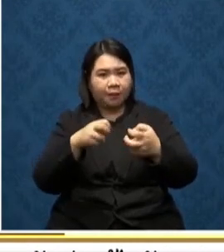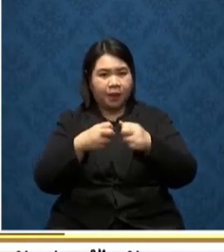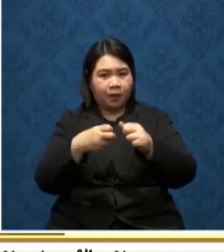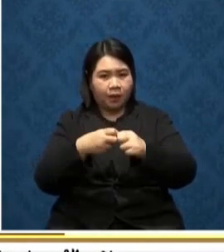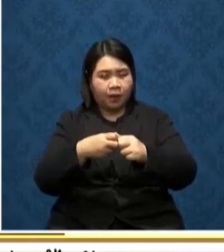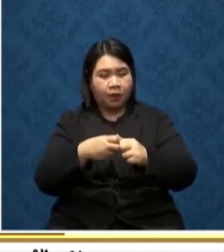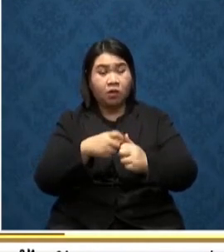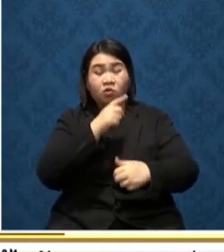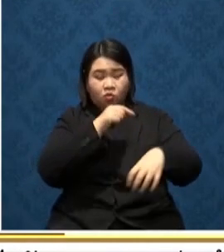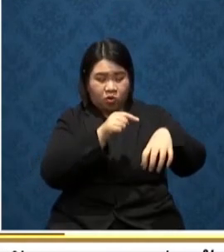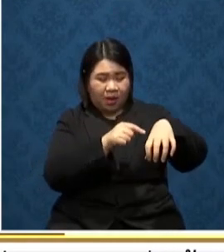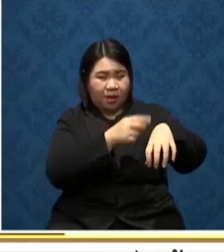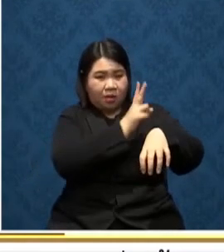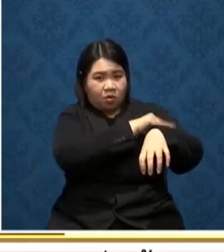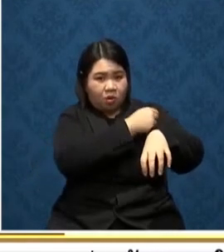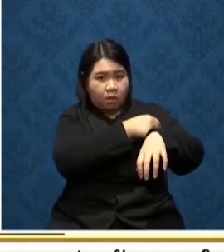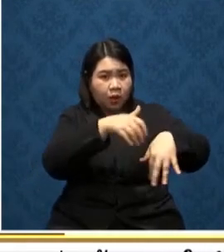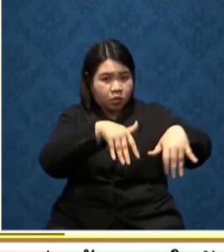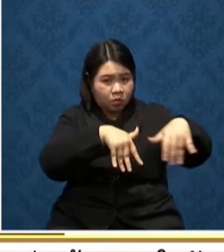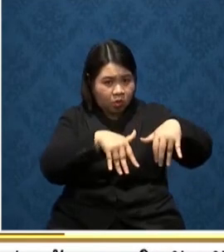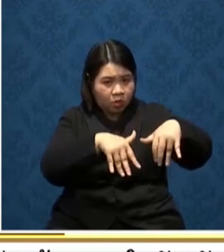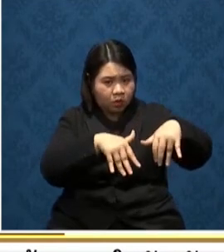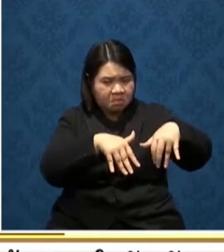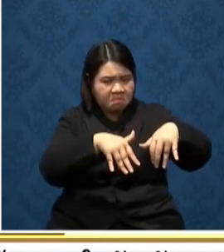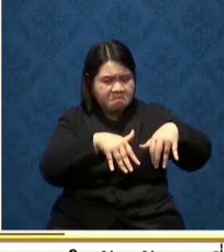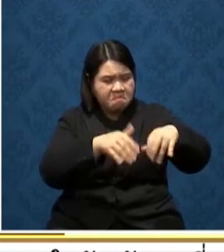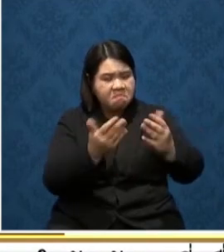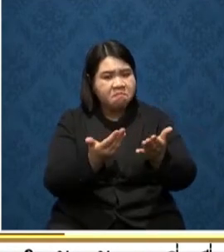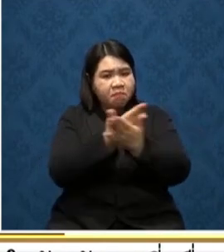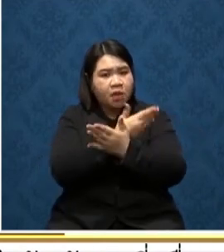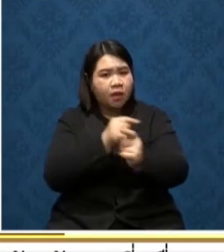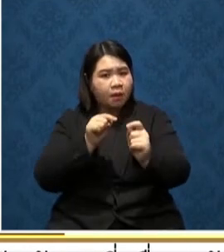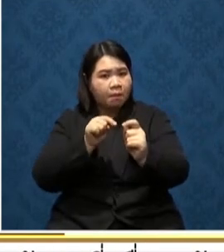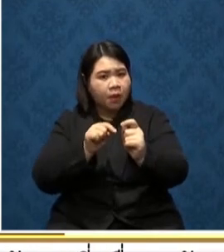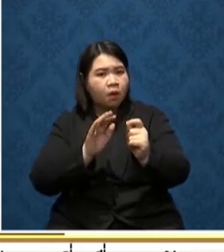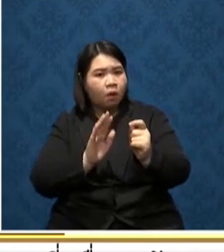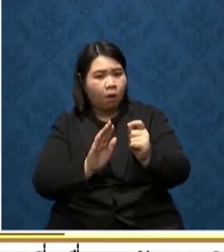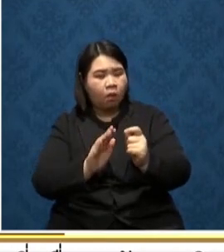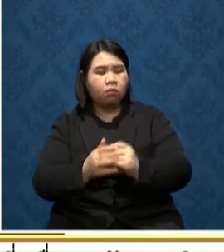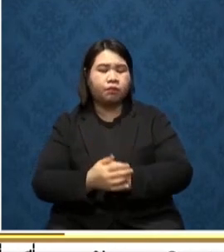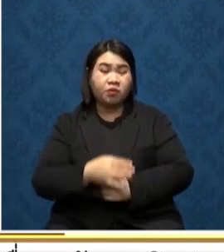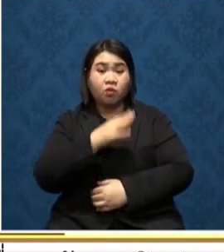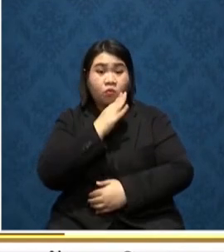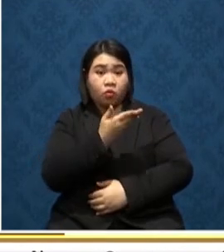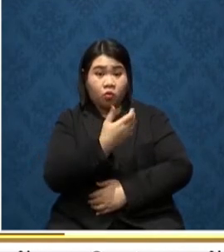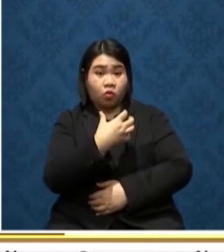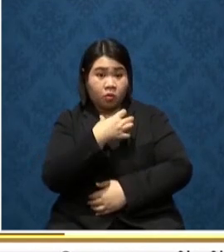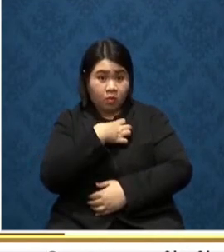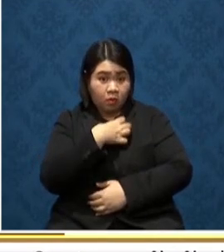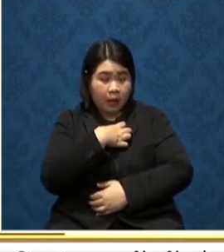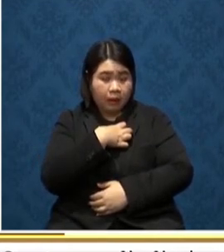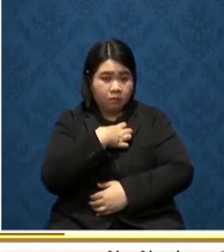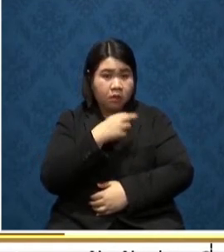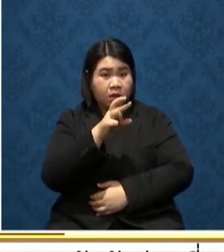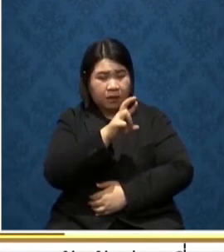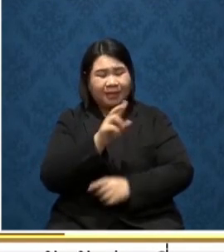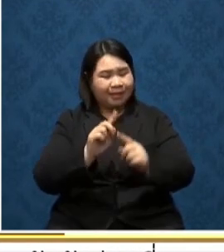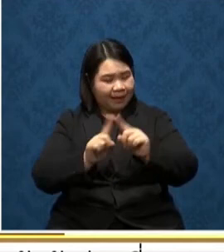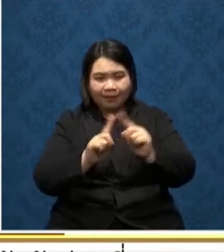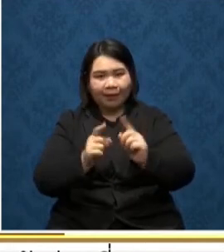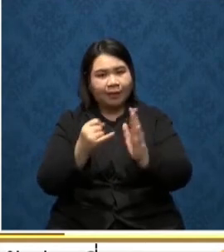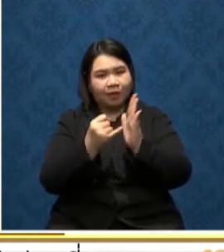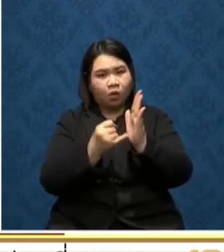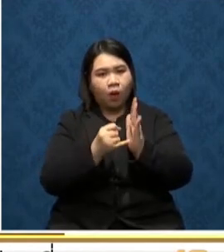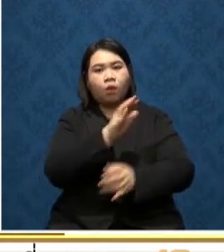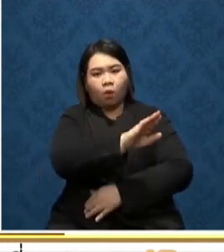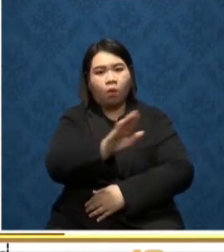ก็ตายกระดับให้เป็เมืองก็ขึนอยกับความต้องการแล้วกกจัการของระบบสาทนสุขในจั